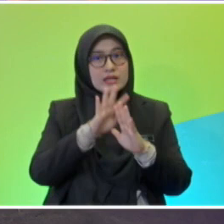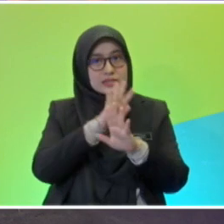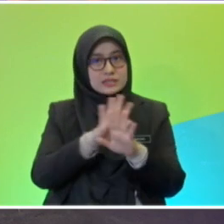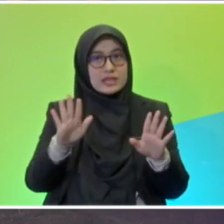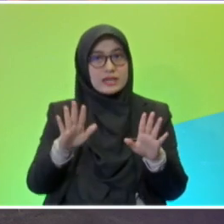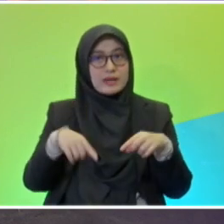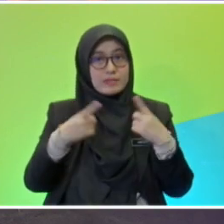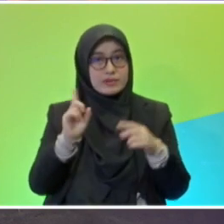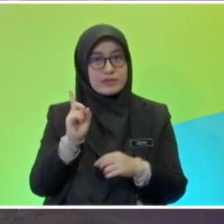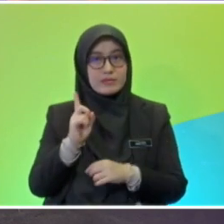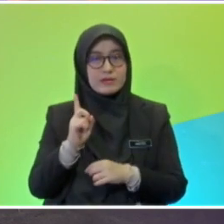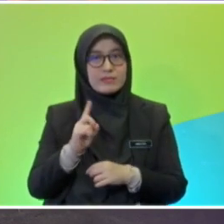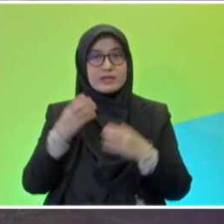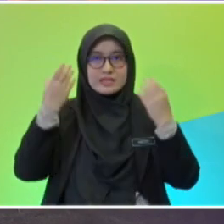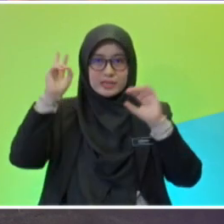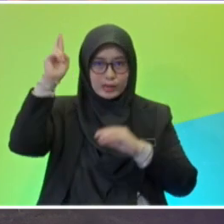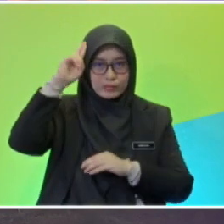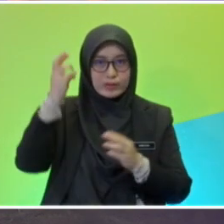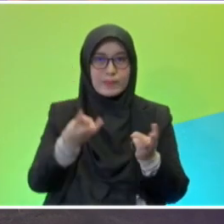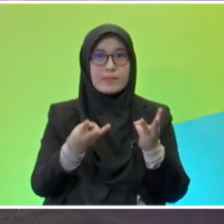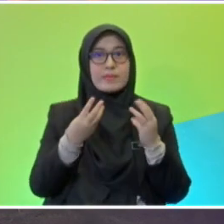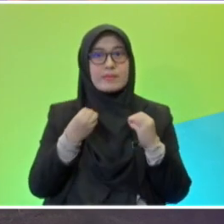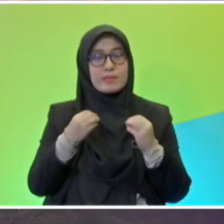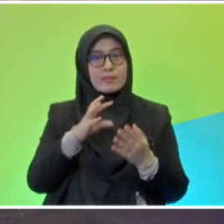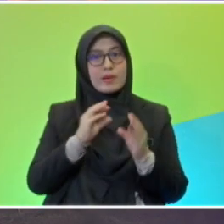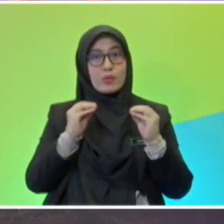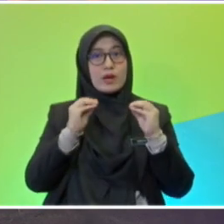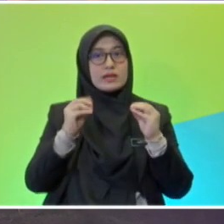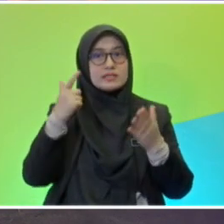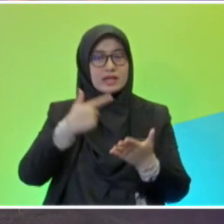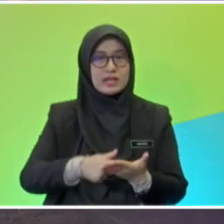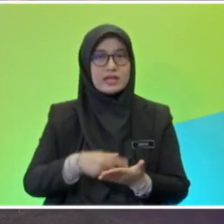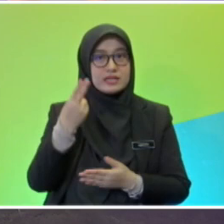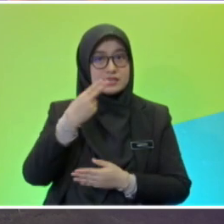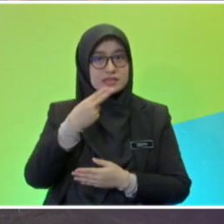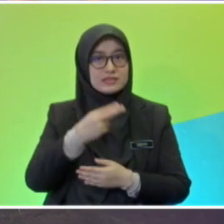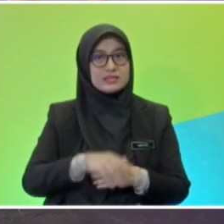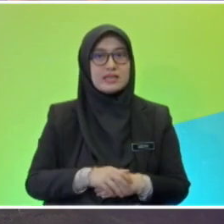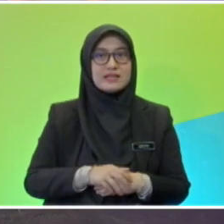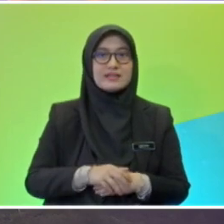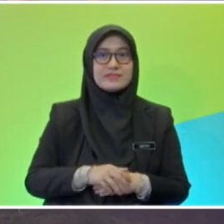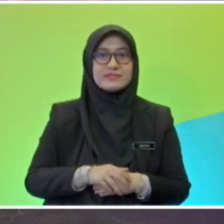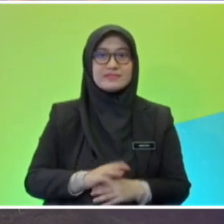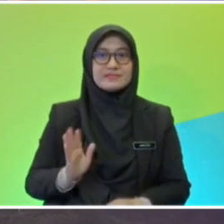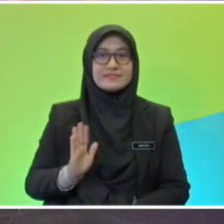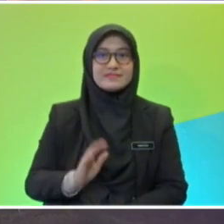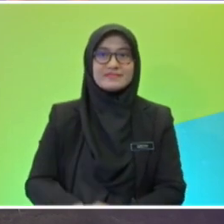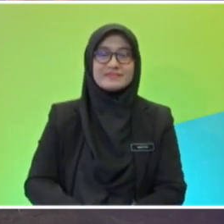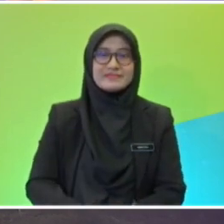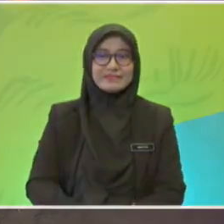banyak lagi kepada anda dalam mata pelajaran sejarah sudah pasti di dalam menengah rendah